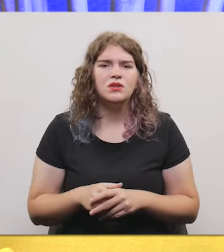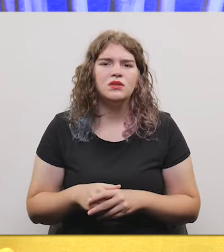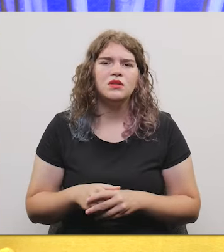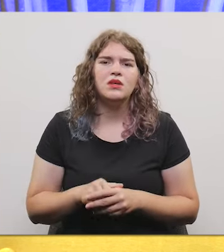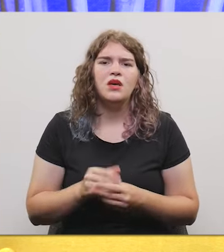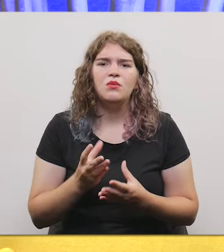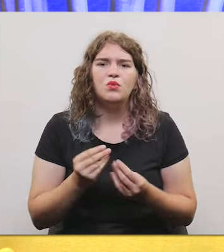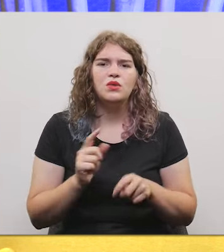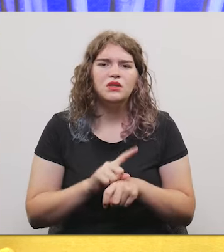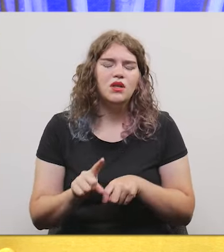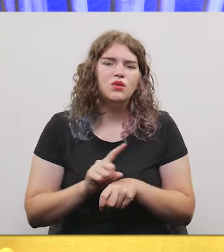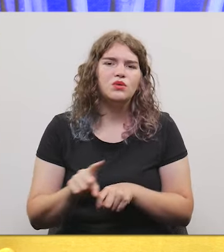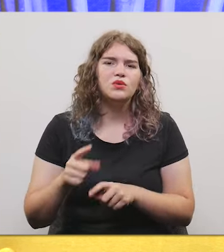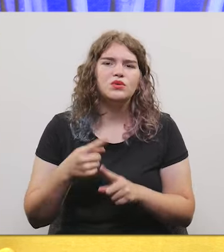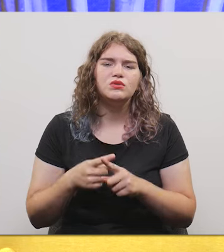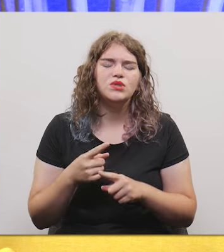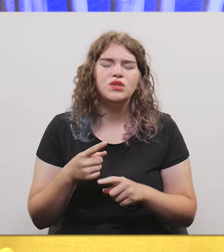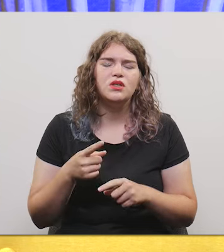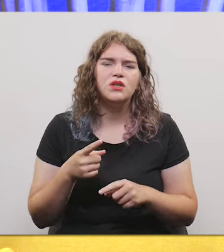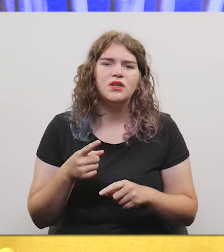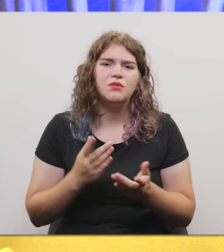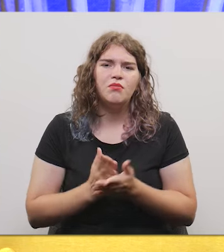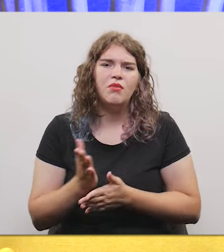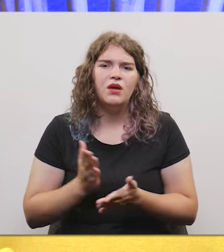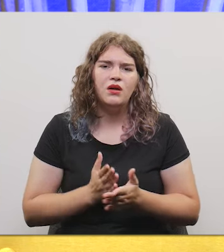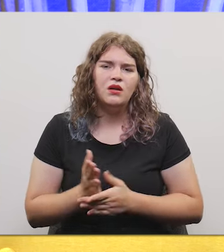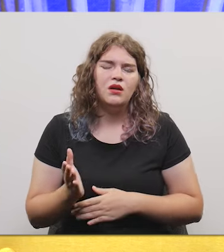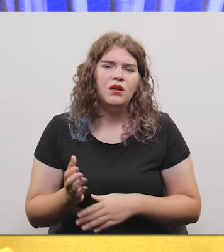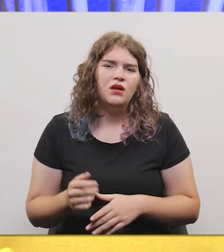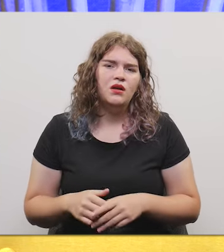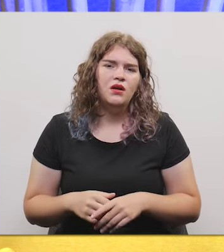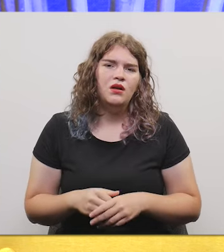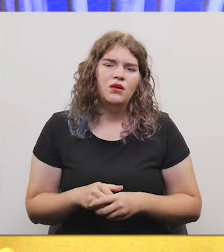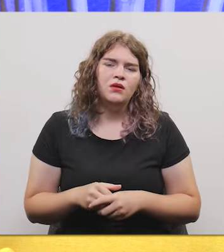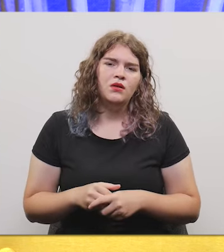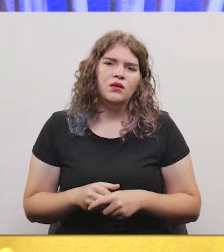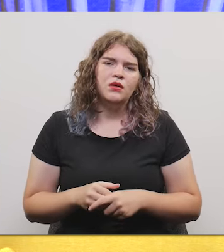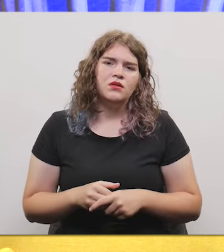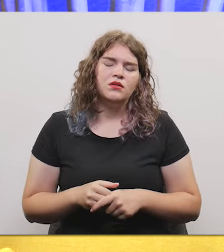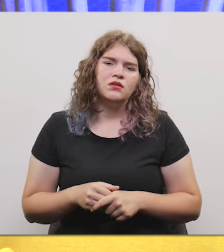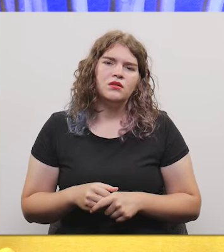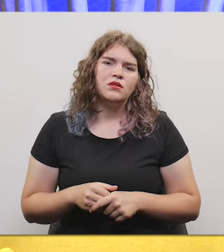multe lucruri și întotdeauna